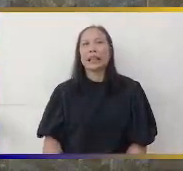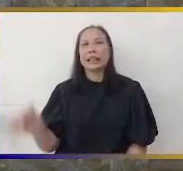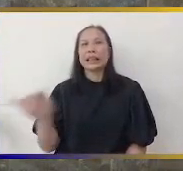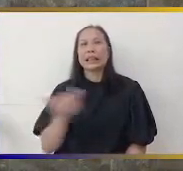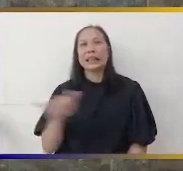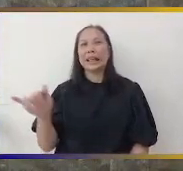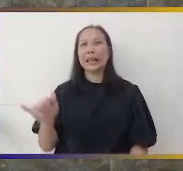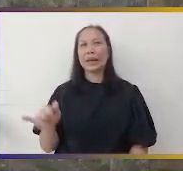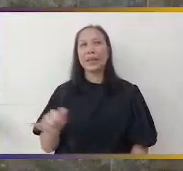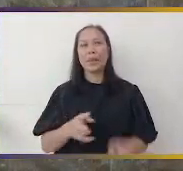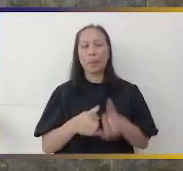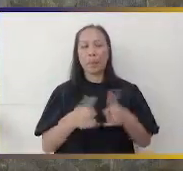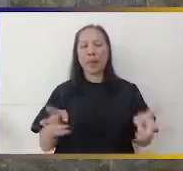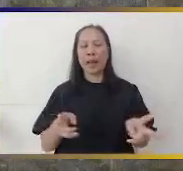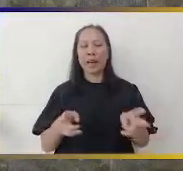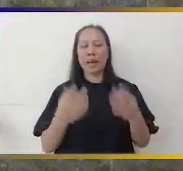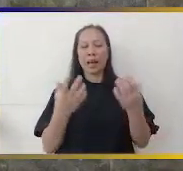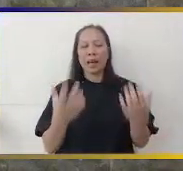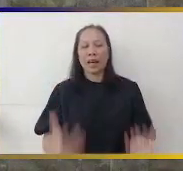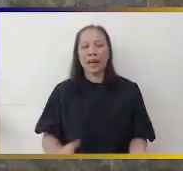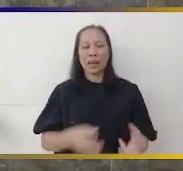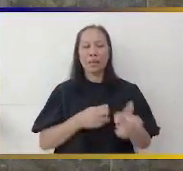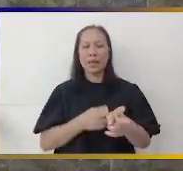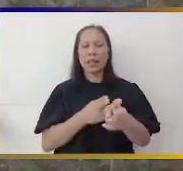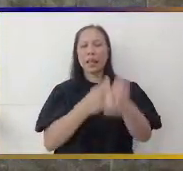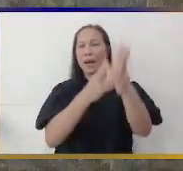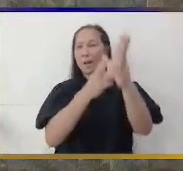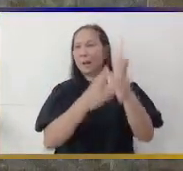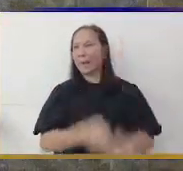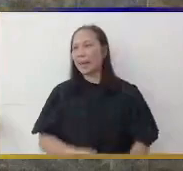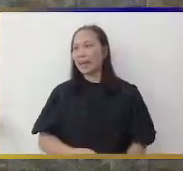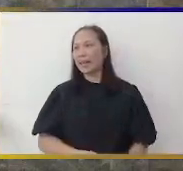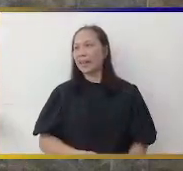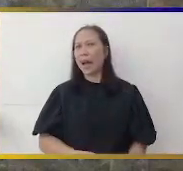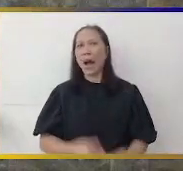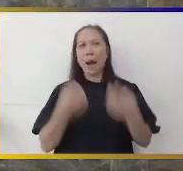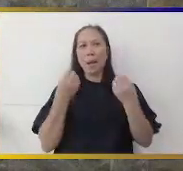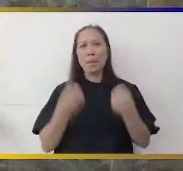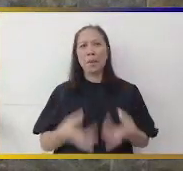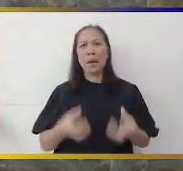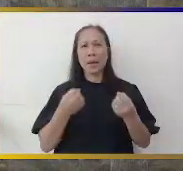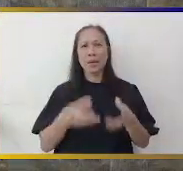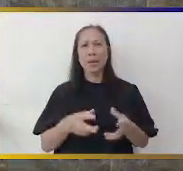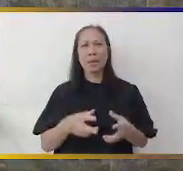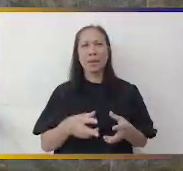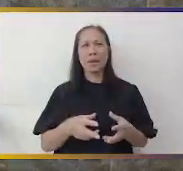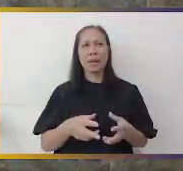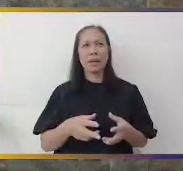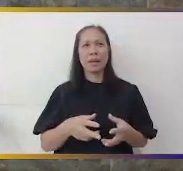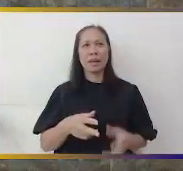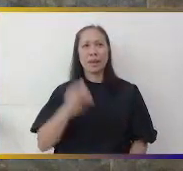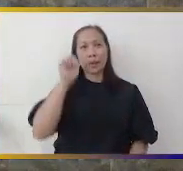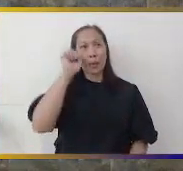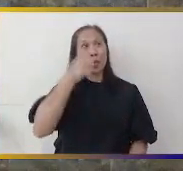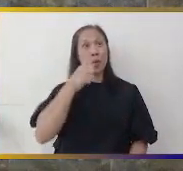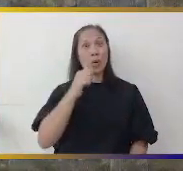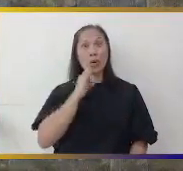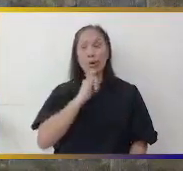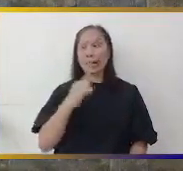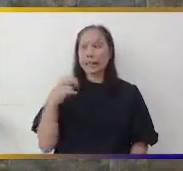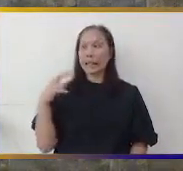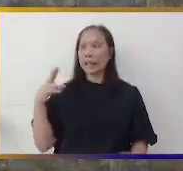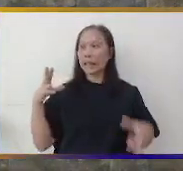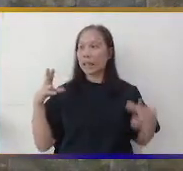inyo ay talagang akalain niyo sa dinami dami ng Holiday naman bukas o kalain niyo ngayon nila ngayong